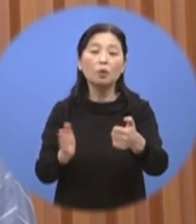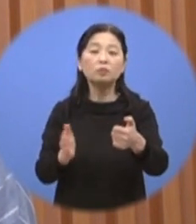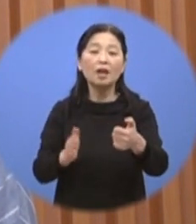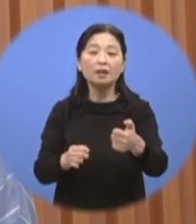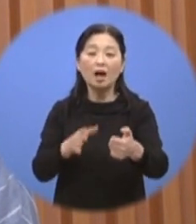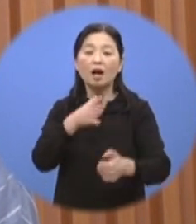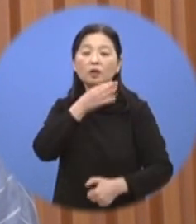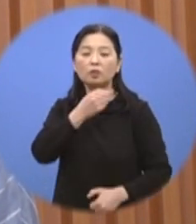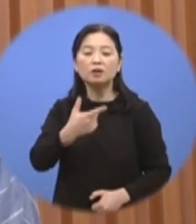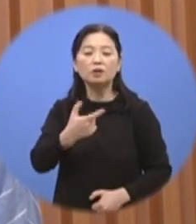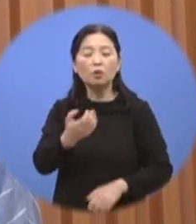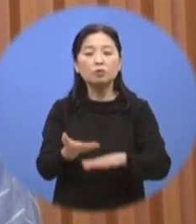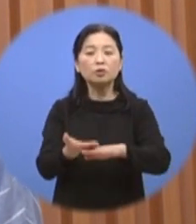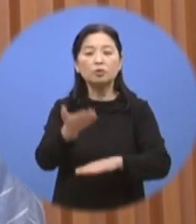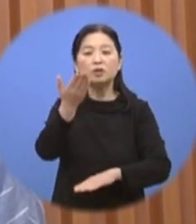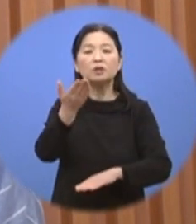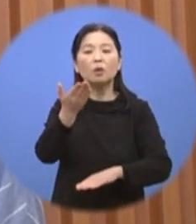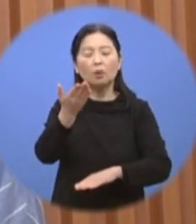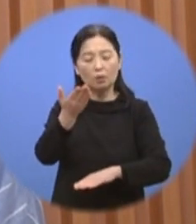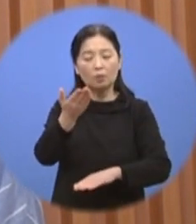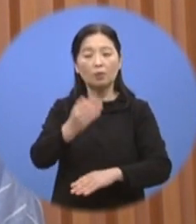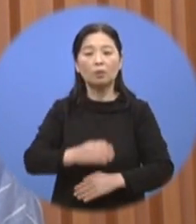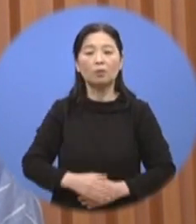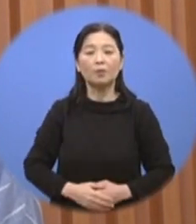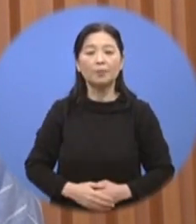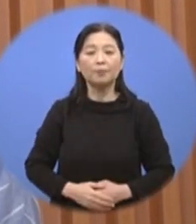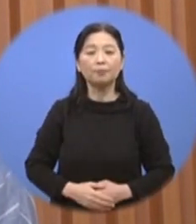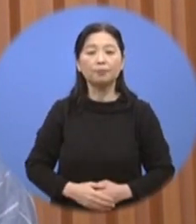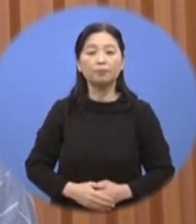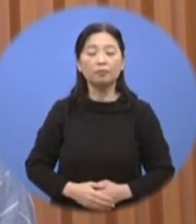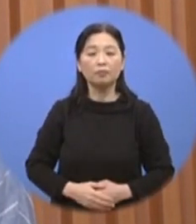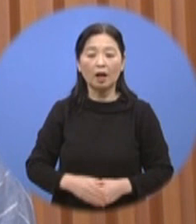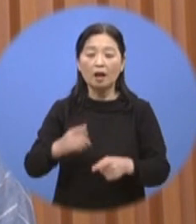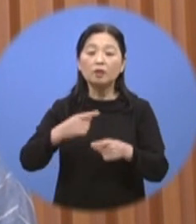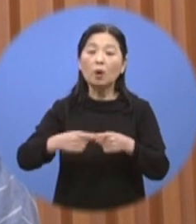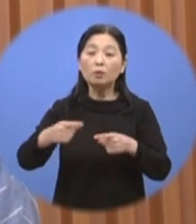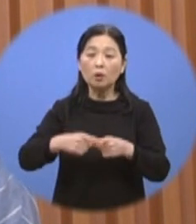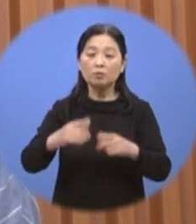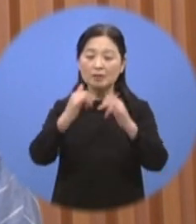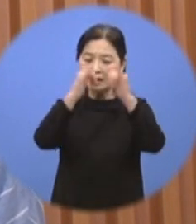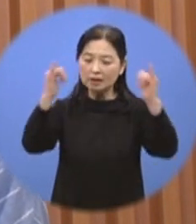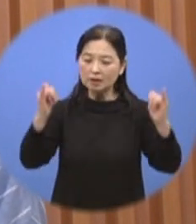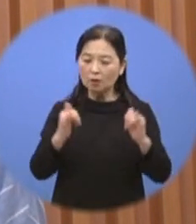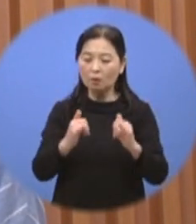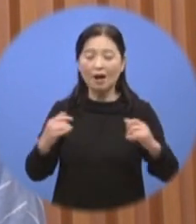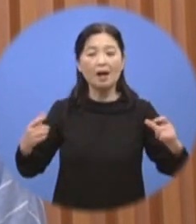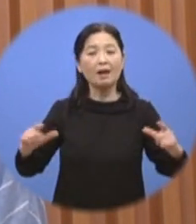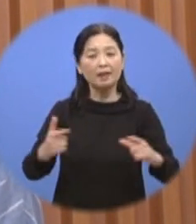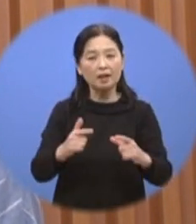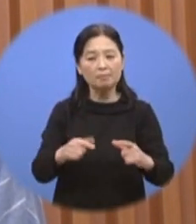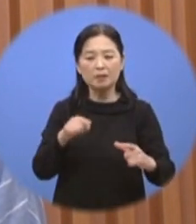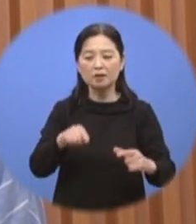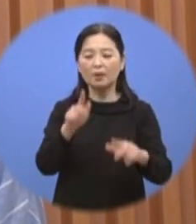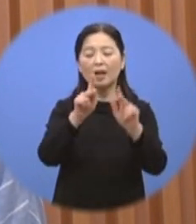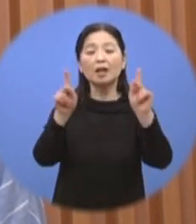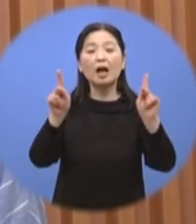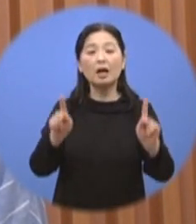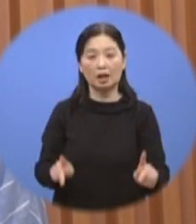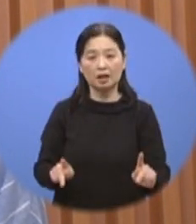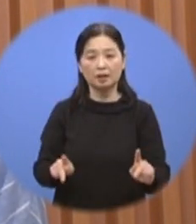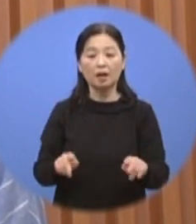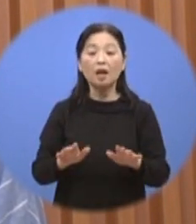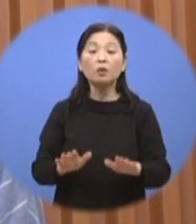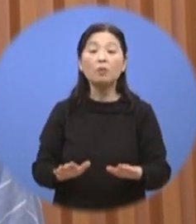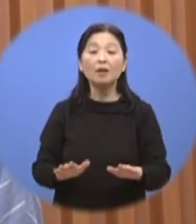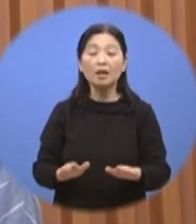の高齢者であるという人口比率でして、またどんどん人口が減っていくというのは本当に大きな課題です。今回ワーケ